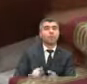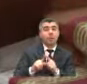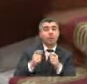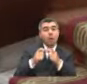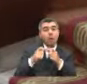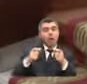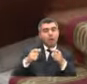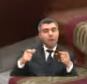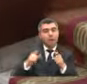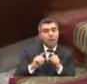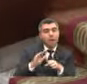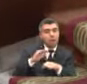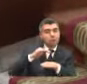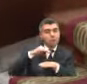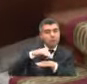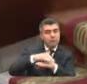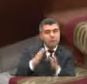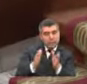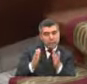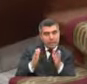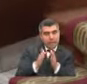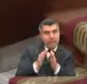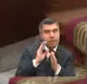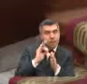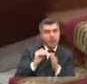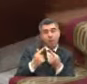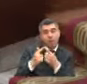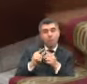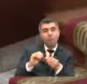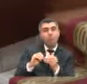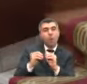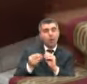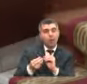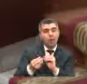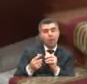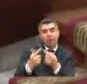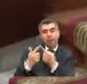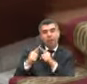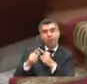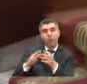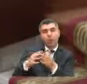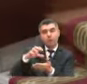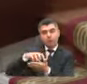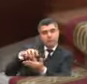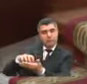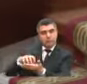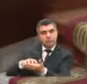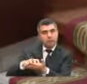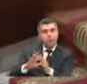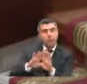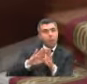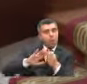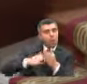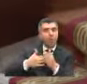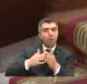المدى ديال السدود الصغيره والتليه، لهذه غادي تحل واحد العدد ديال الاشكالات في واحد العدد ديال المناطق، والا فجميع جهات المملكه